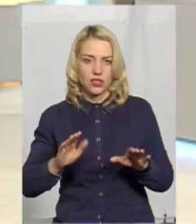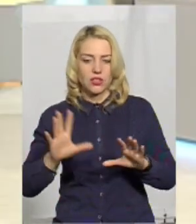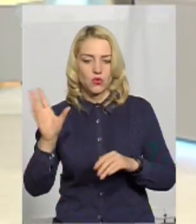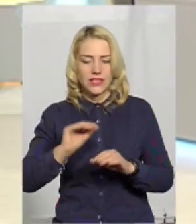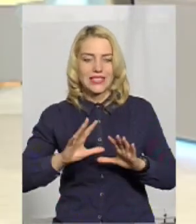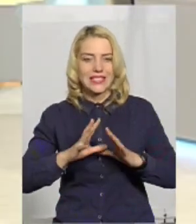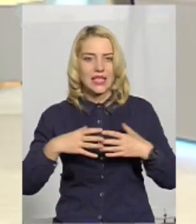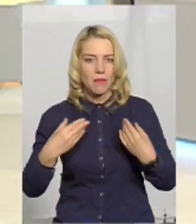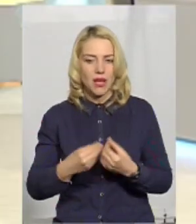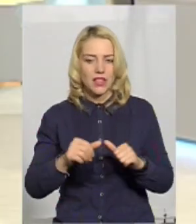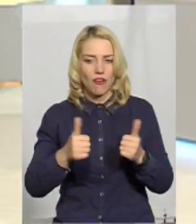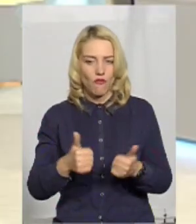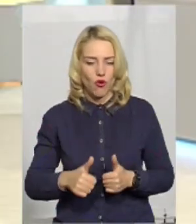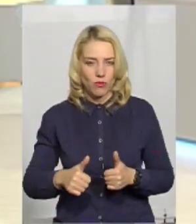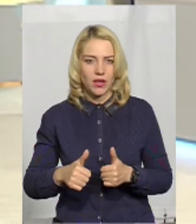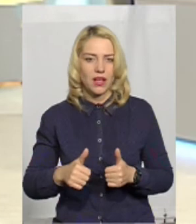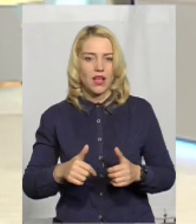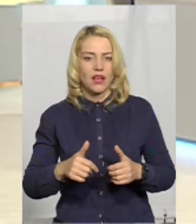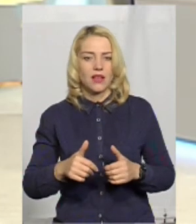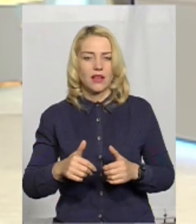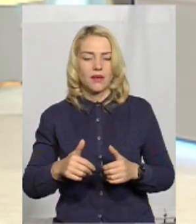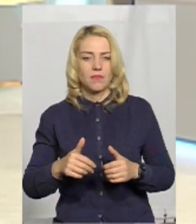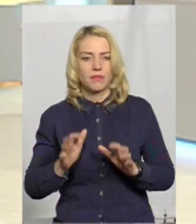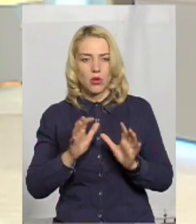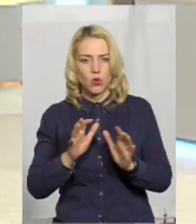Майже 1300 під опікою,